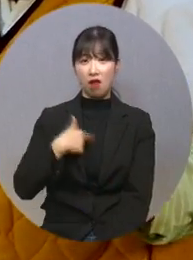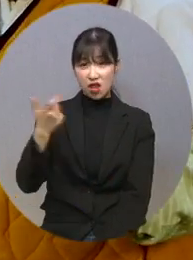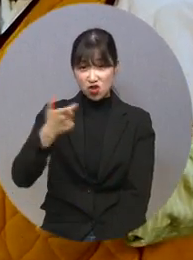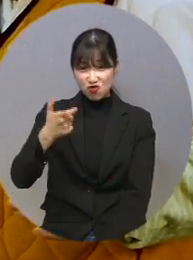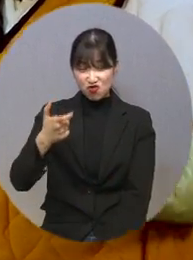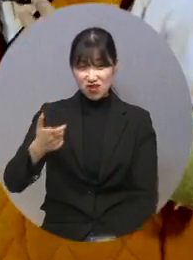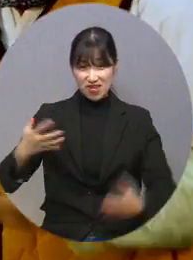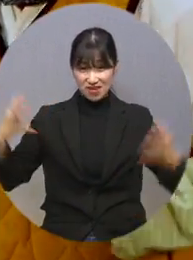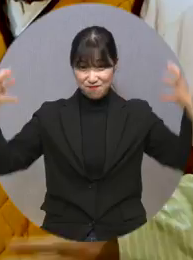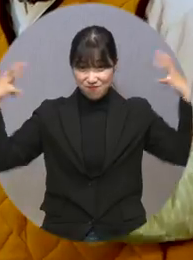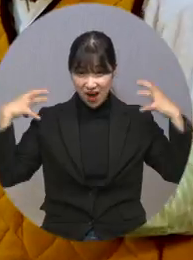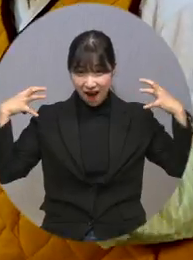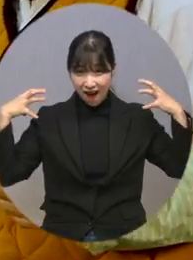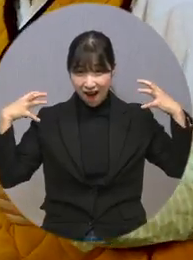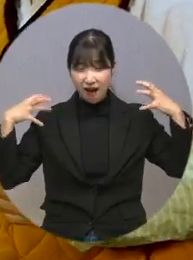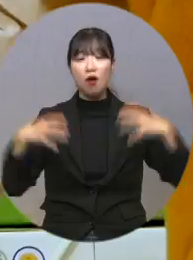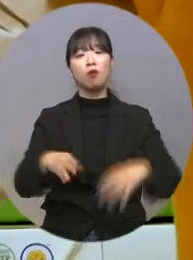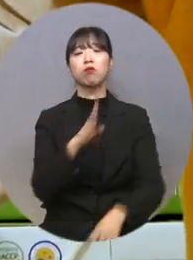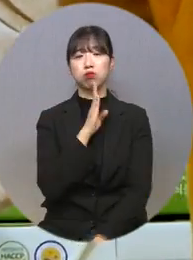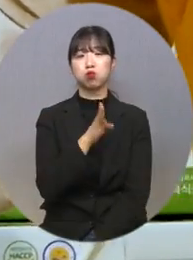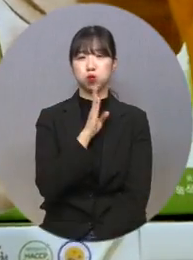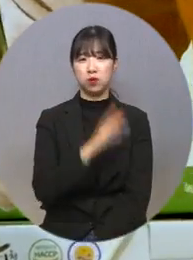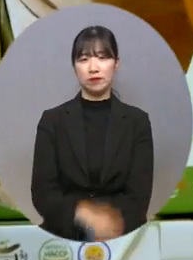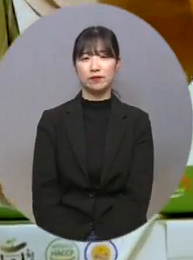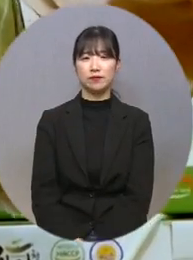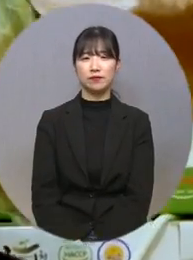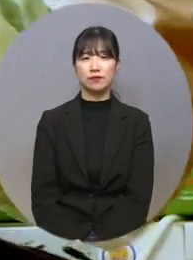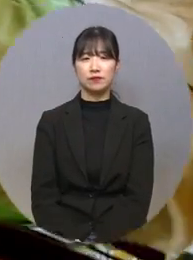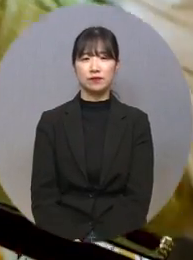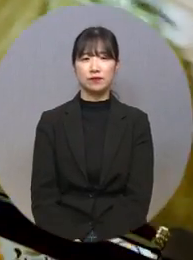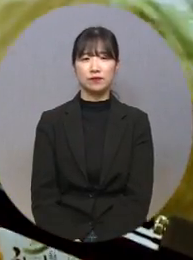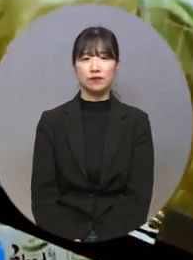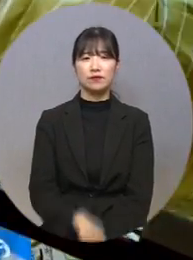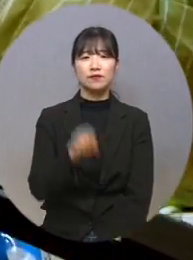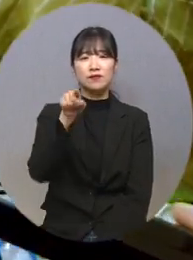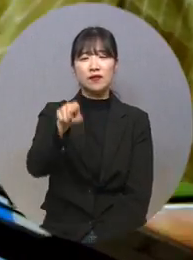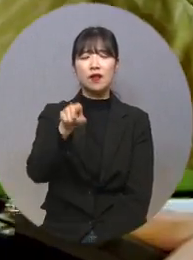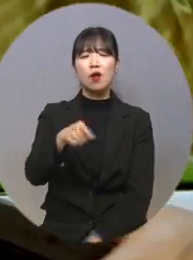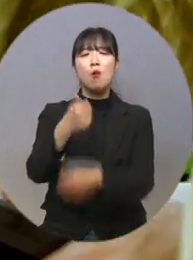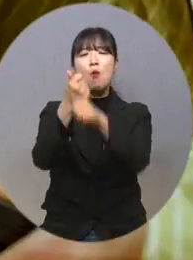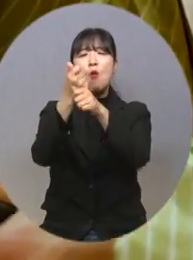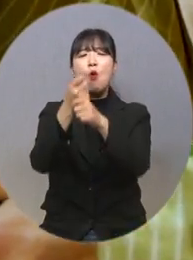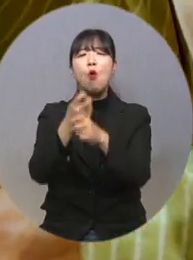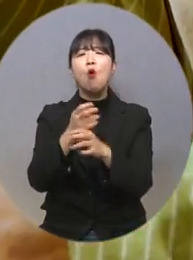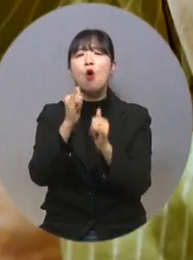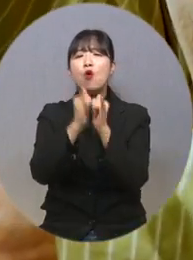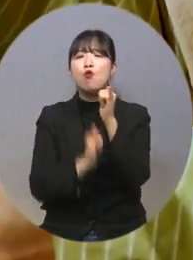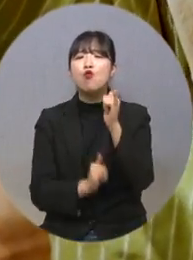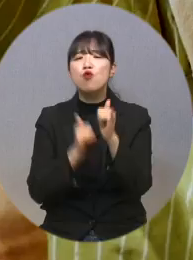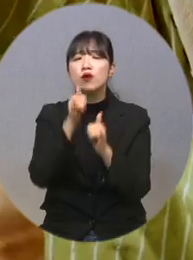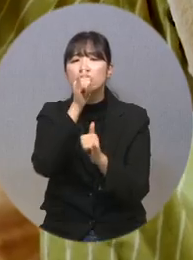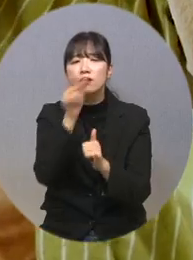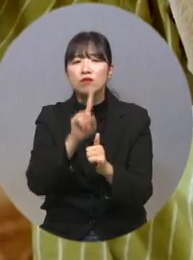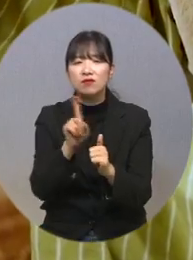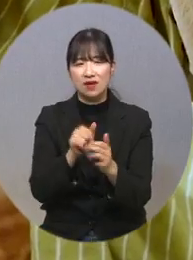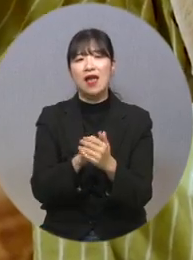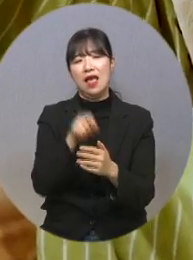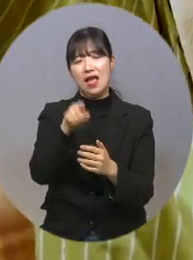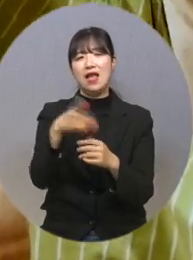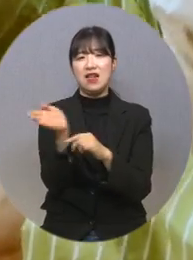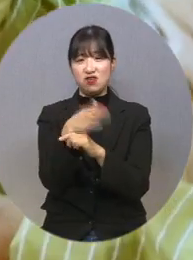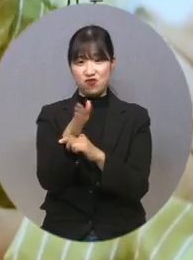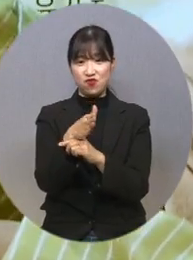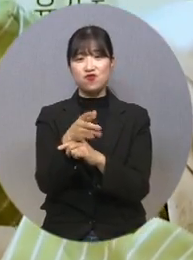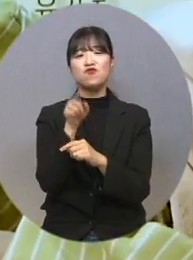거예요? 60을? 네 여기 뭐냐? 네, 이력 번호라고 네. 이게 뭔가요? 네 수산물 이력 추적